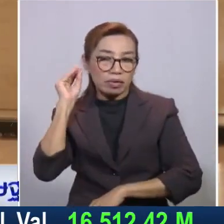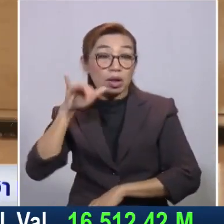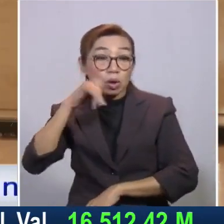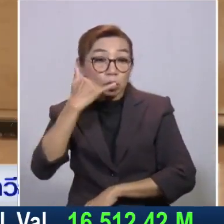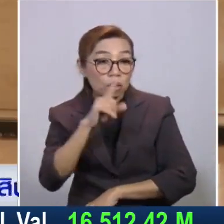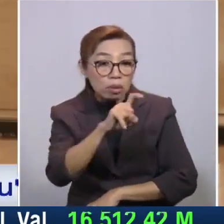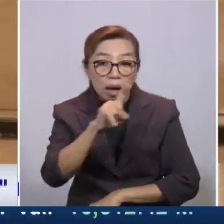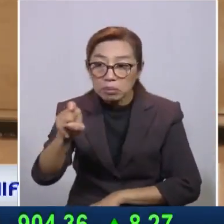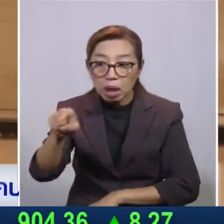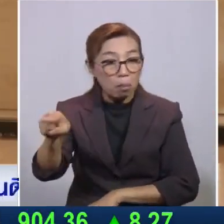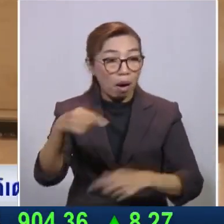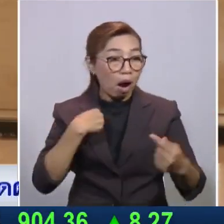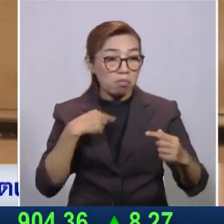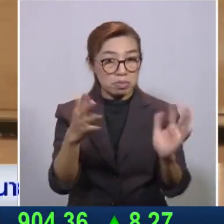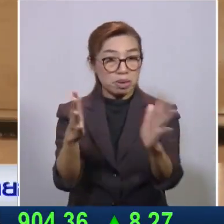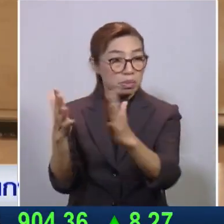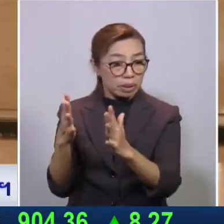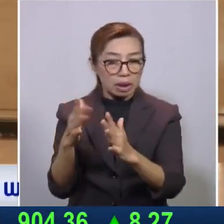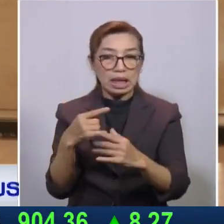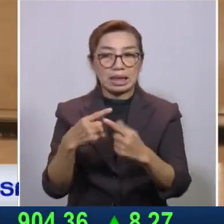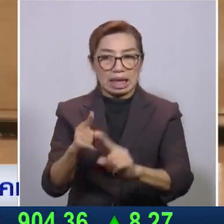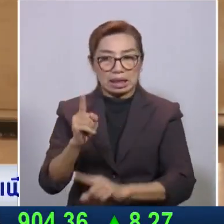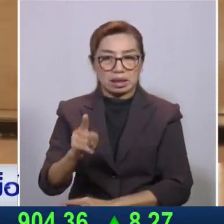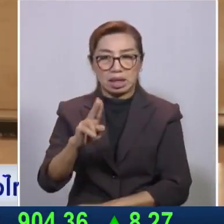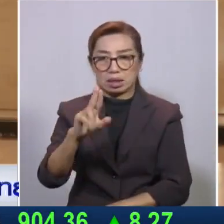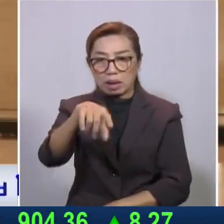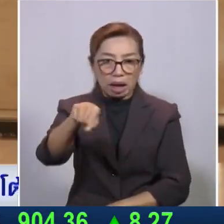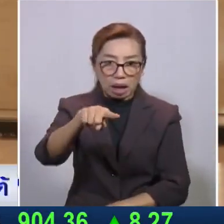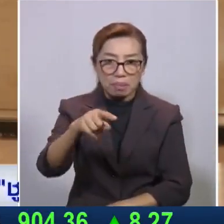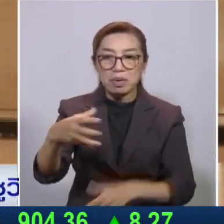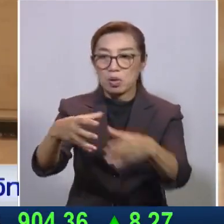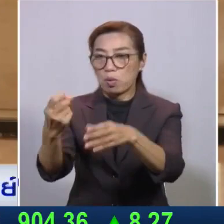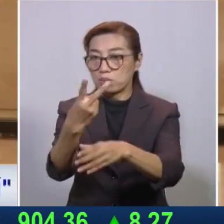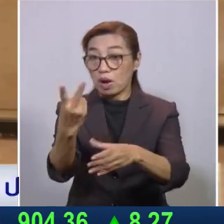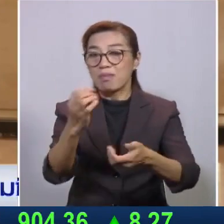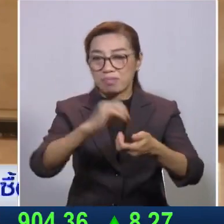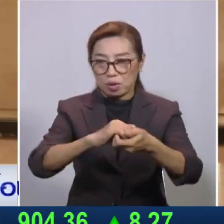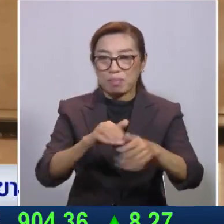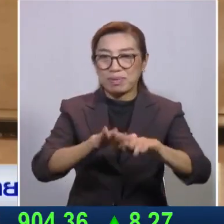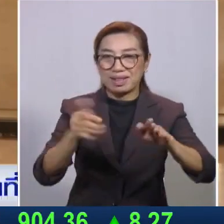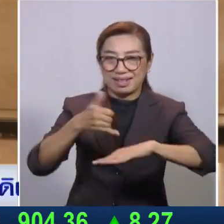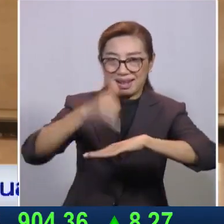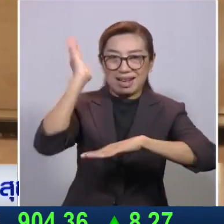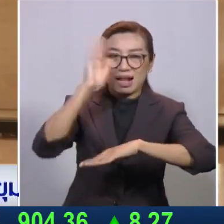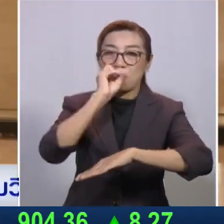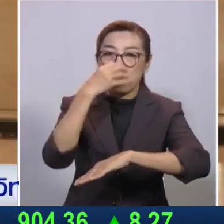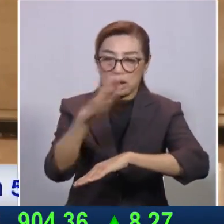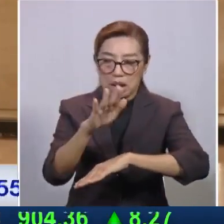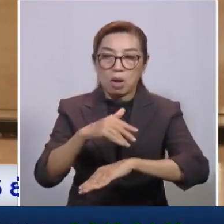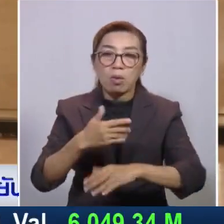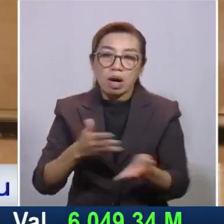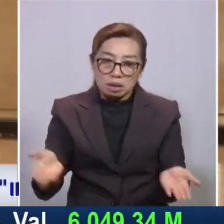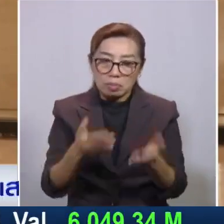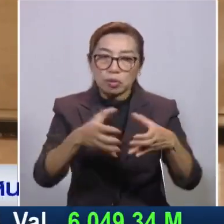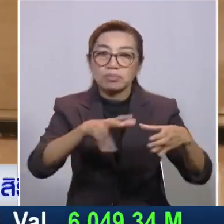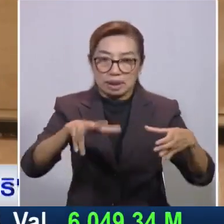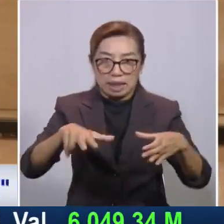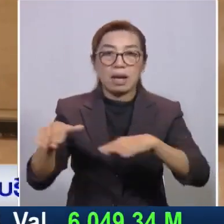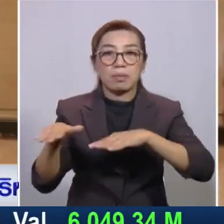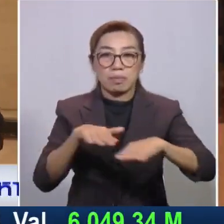ค่ะแต่ที่ว่าที่มาแน่ๆนั้นคือสองพรรคเล็กค่ะเมื่อสักครู่มาแถลงแล้วค่ะว่าพร้อมที่จะสนับสนุนพรรคเพื่อไทย